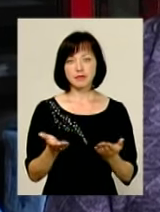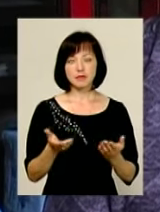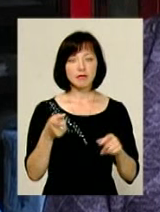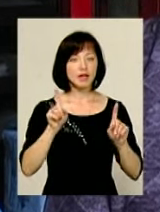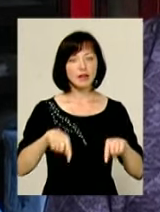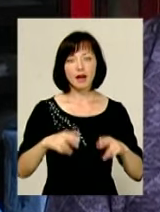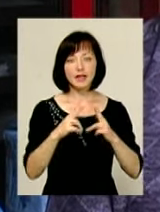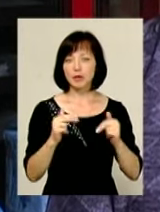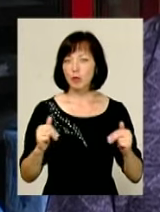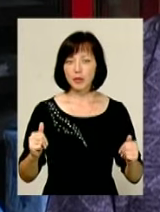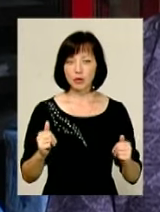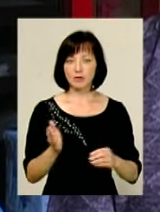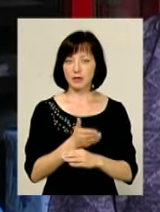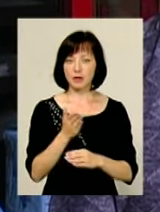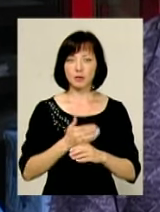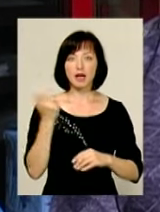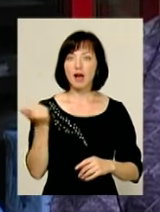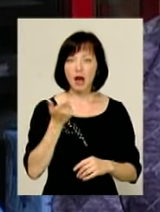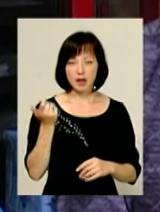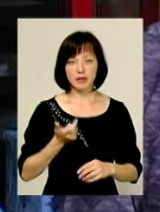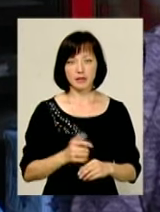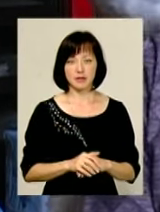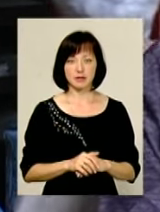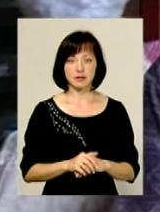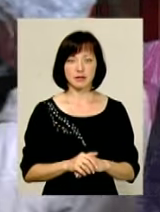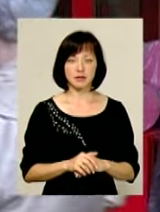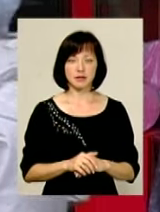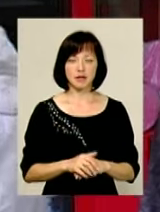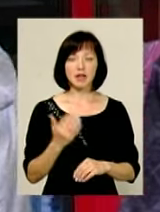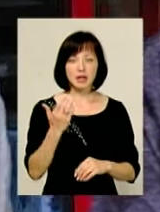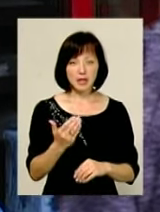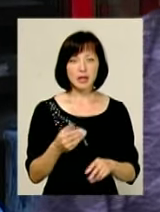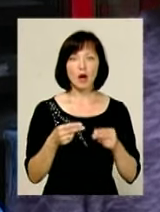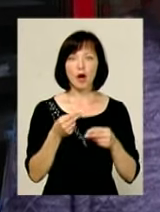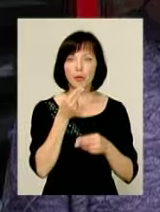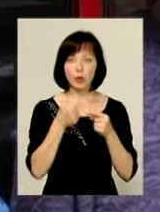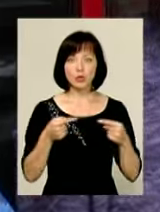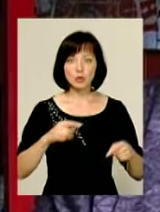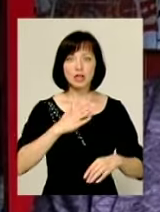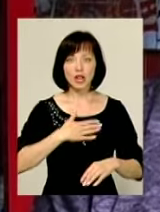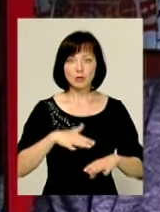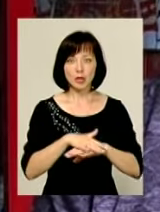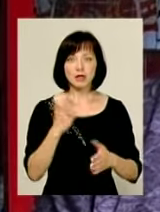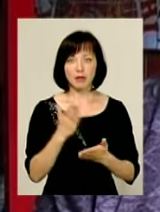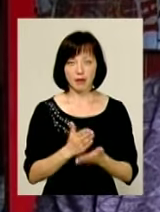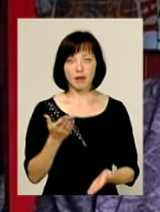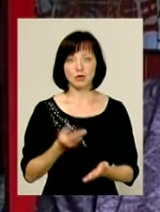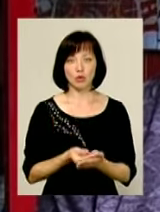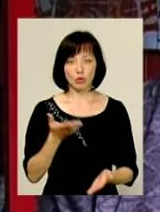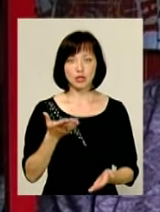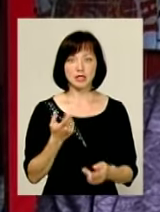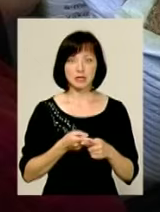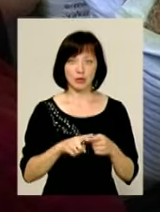навіть дніпропетровські, харківські. Їхня продукція на нашому ринку присутня здорощення